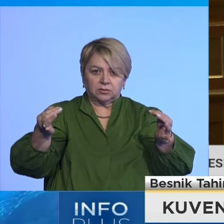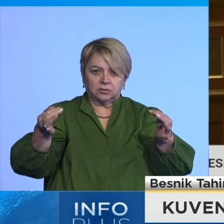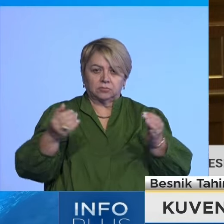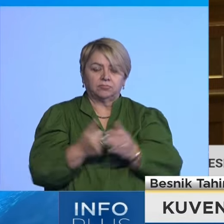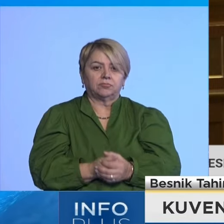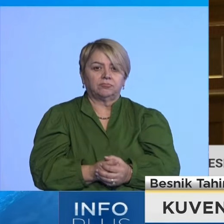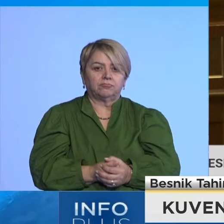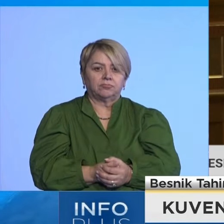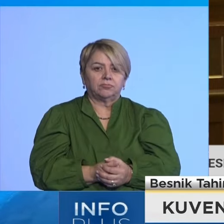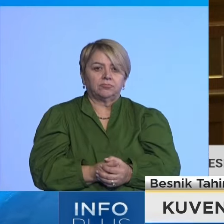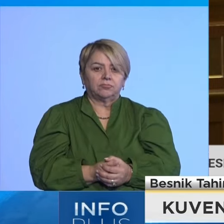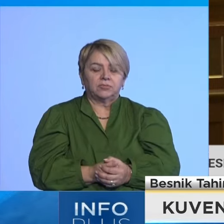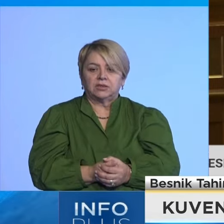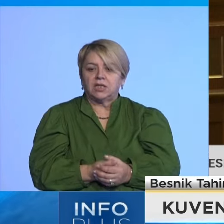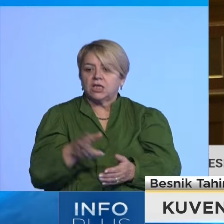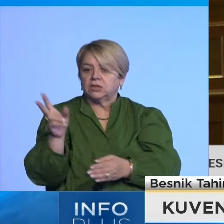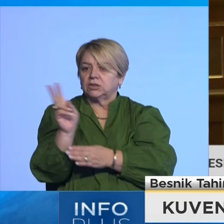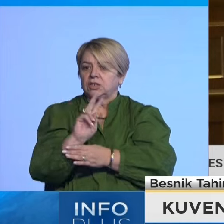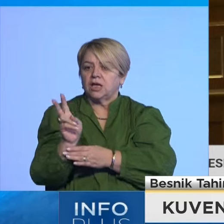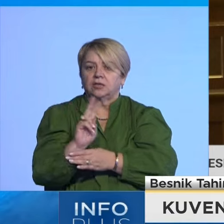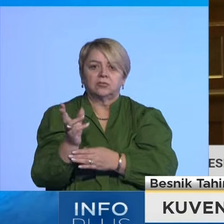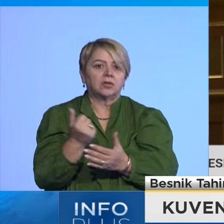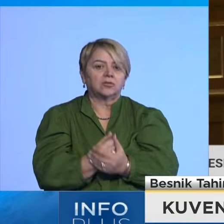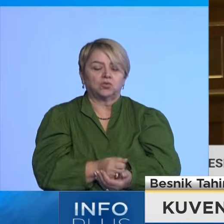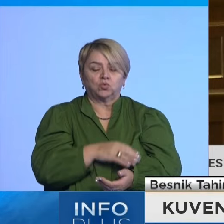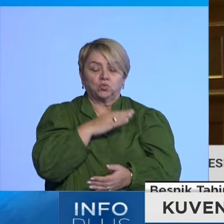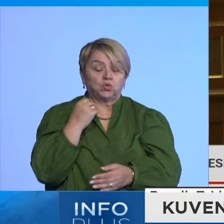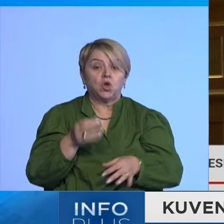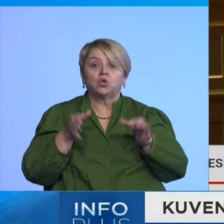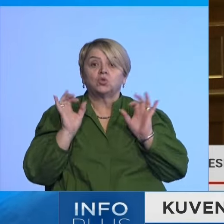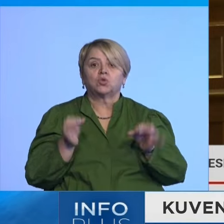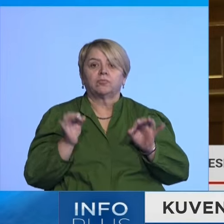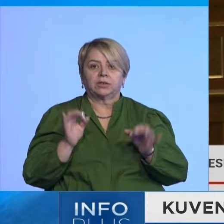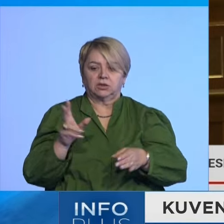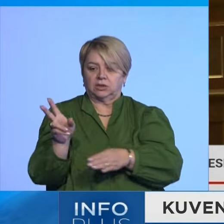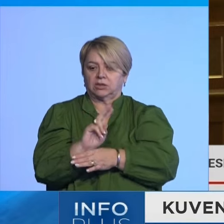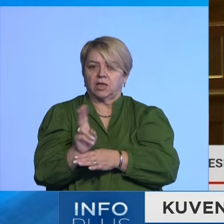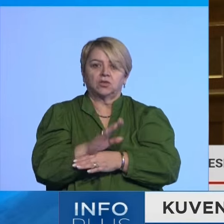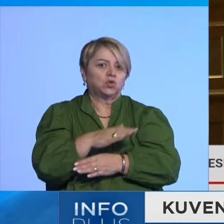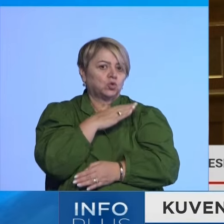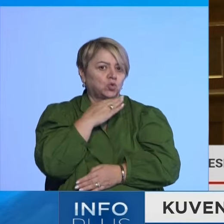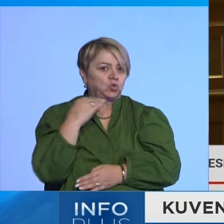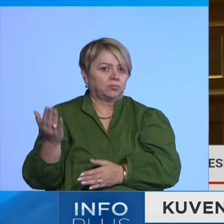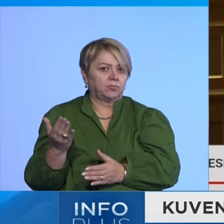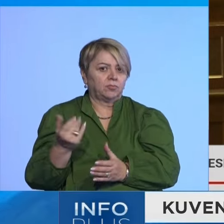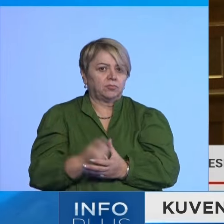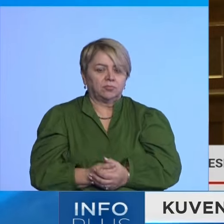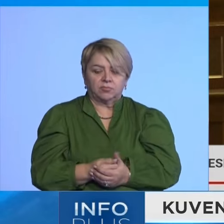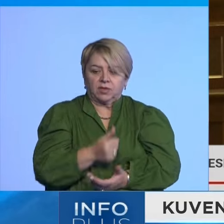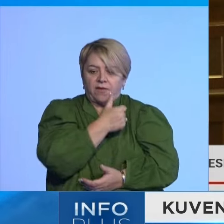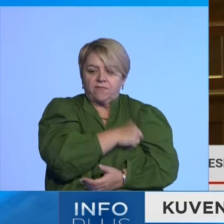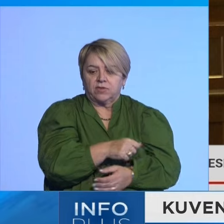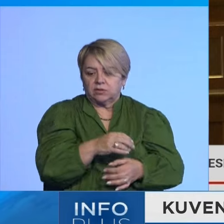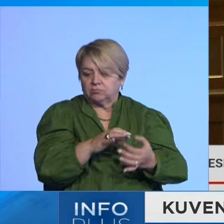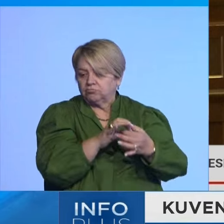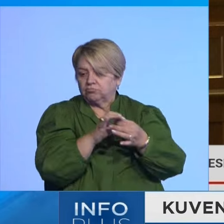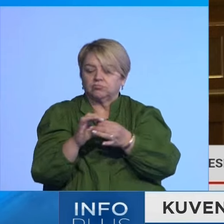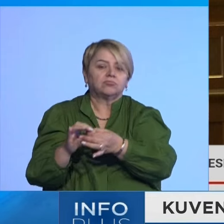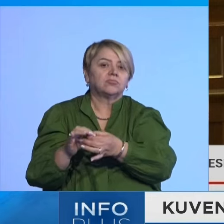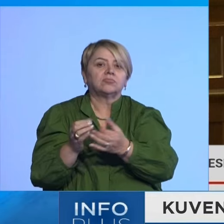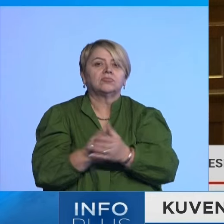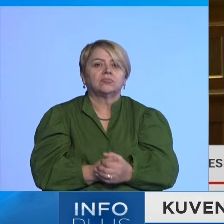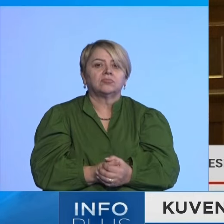një skandal dhe super skandal i cili është i shumti në këto vite